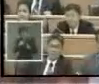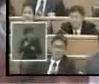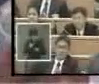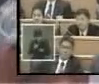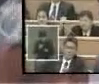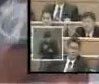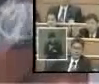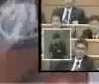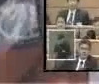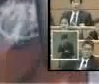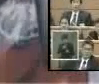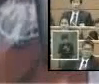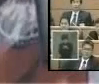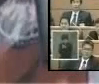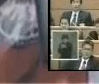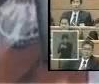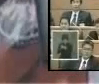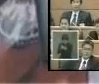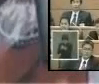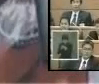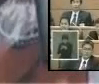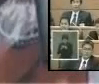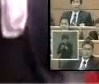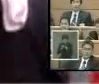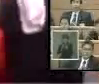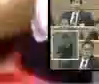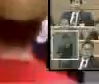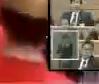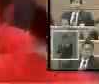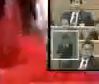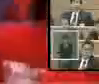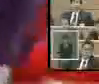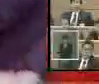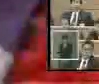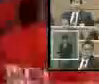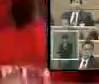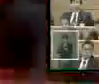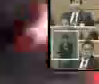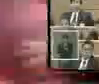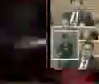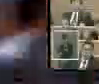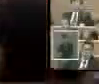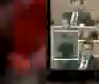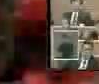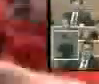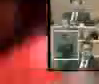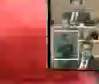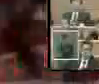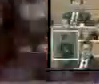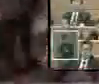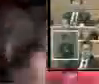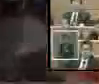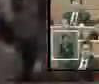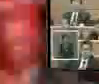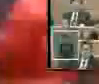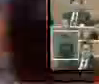การยึดปืนอูซี่จากรปภ.ของนายกรัฐมนตรีแน่นอนแต่นั่นก็คือดำเนินคดีก็ว่ากันไป